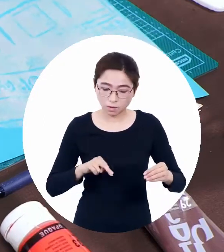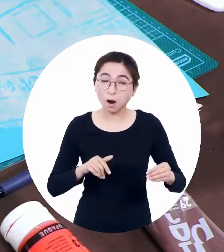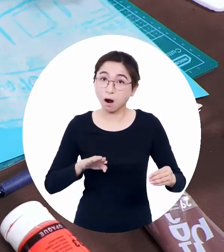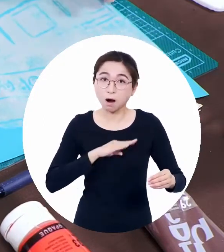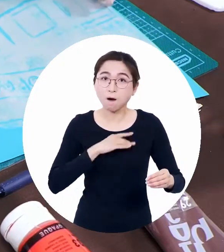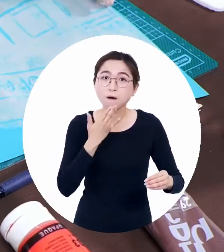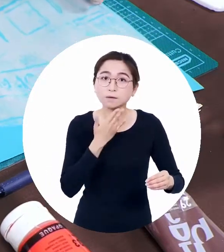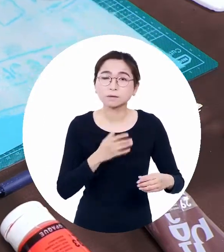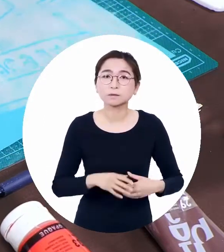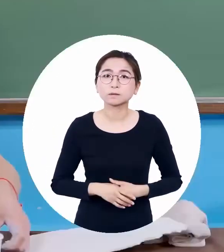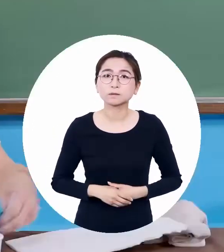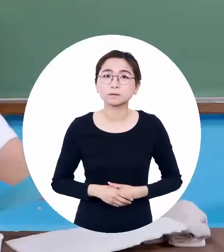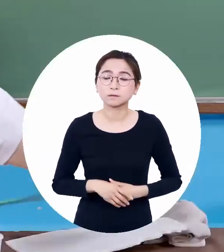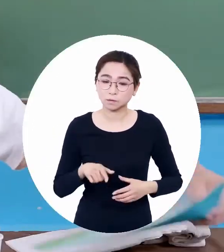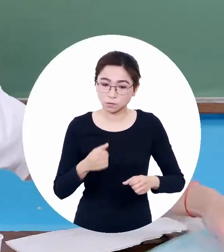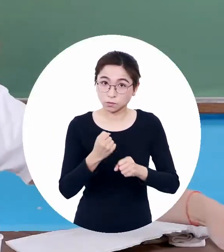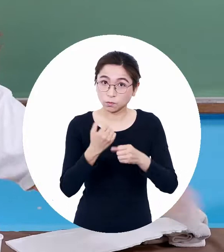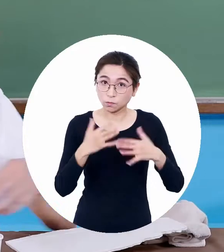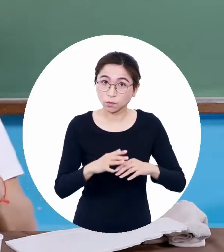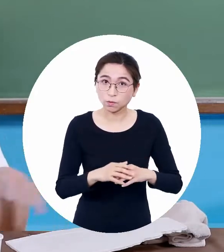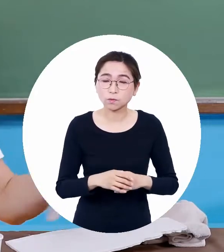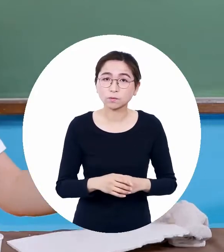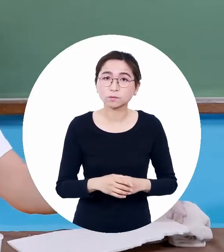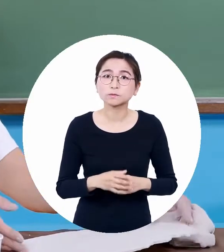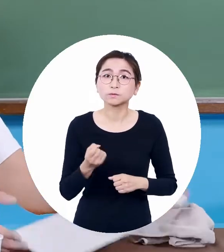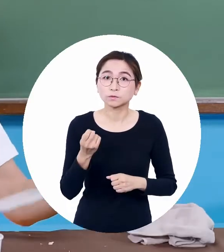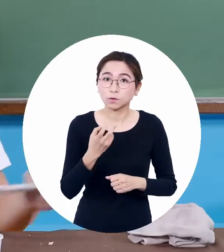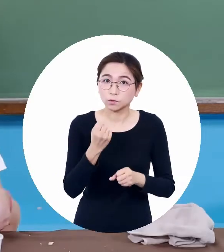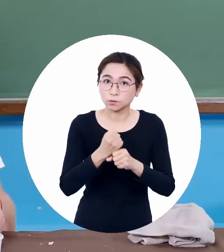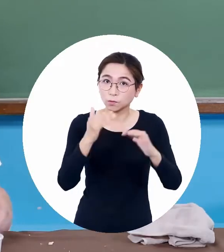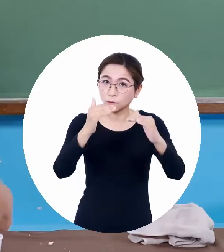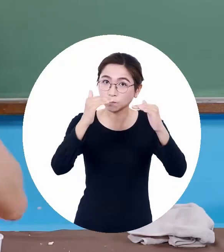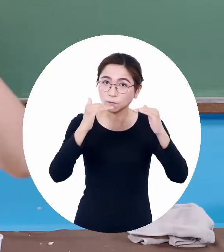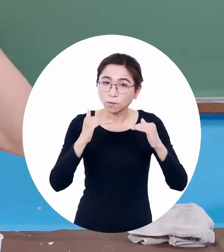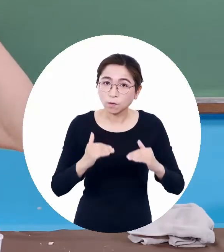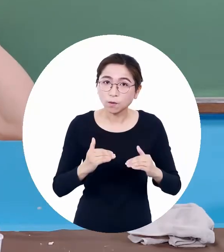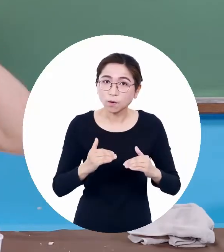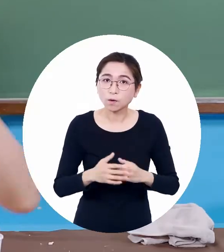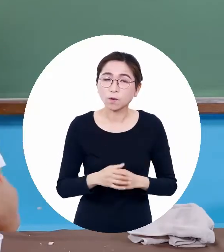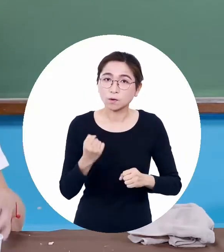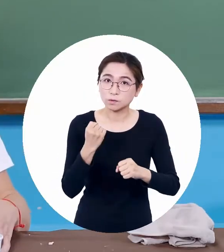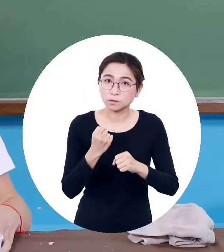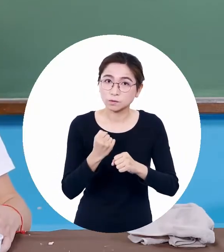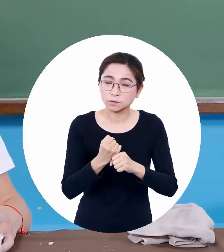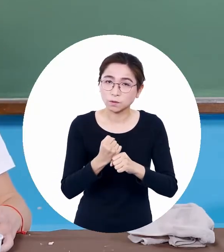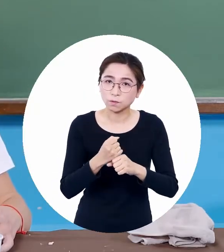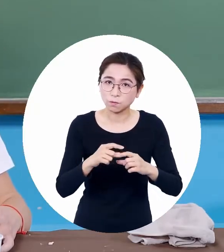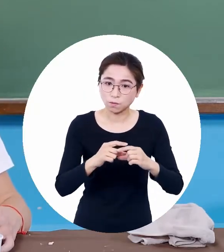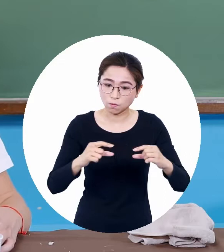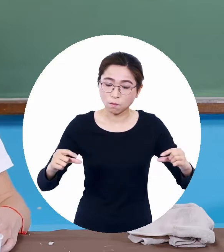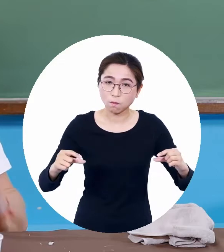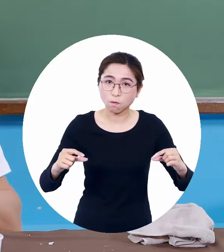好，今次就夠啦。我哋咁，我哋做完呢 part 啦，我哋又做另外一 part 咯。我哋今次係做嗰、